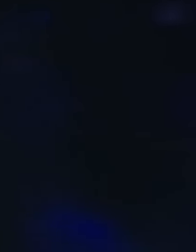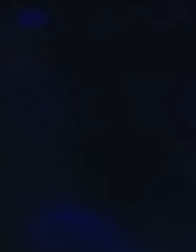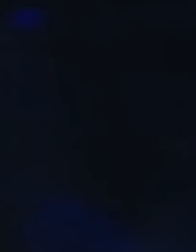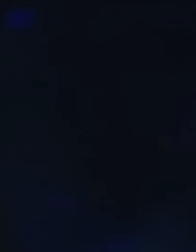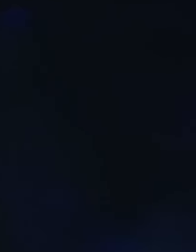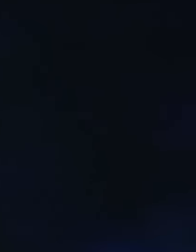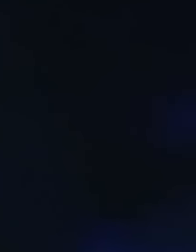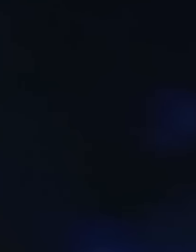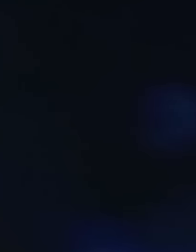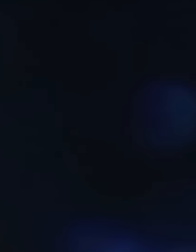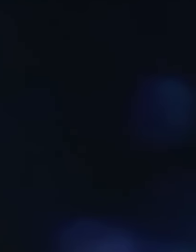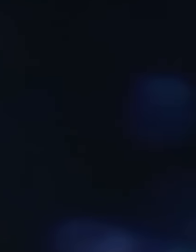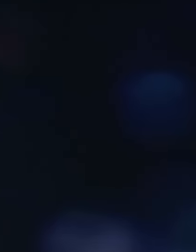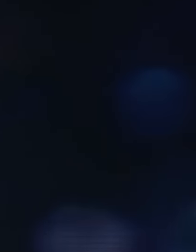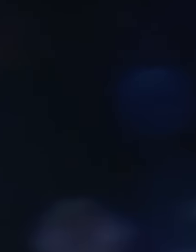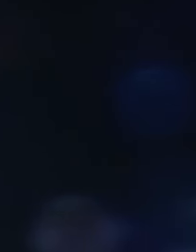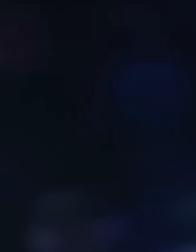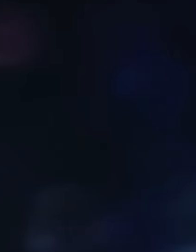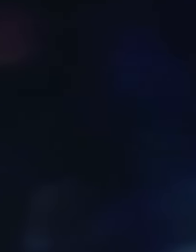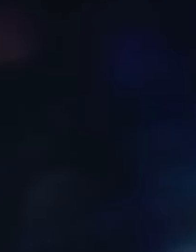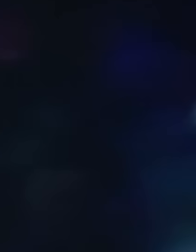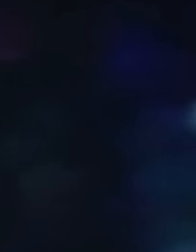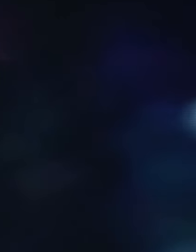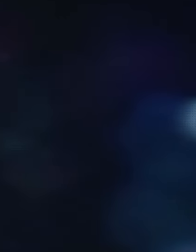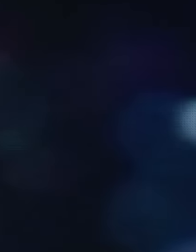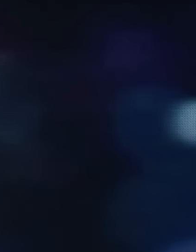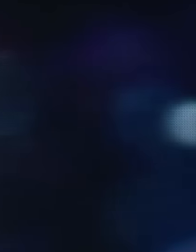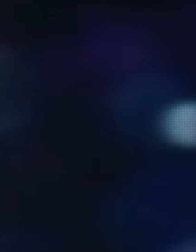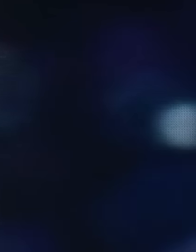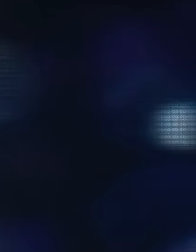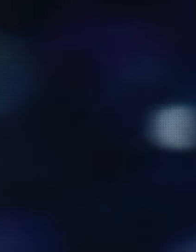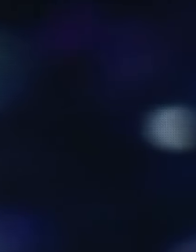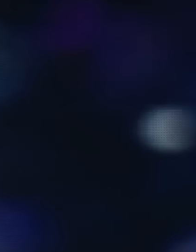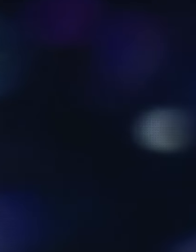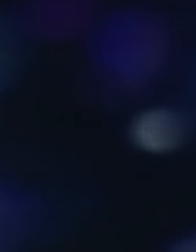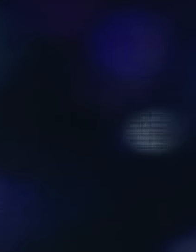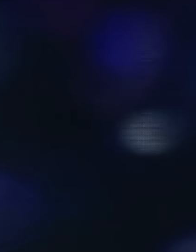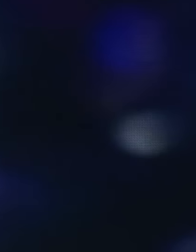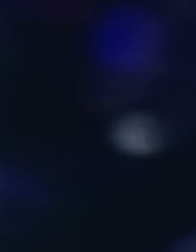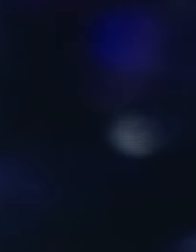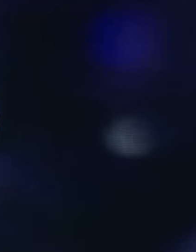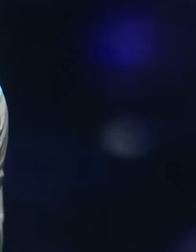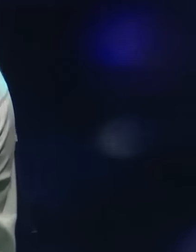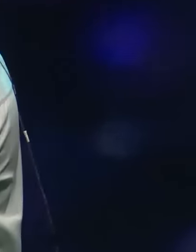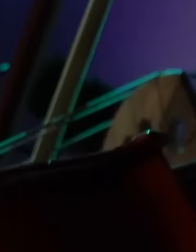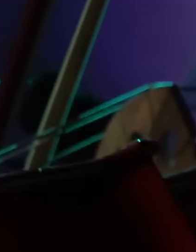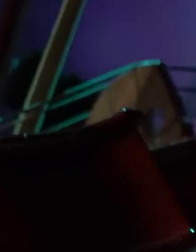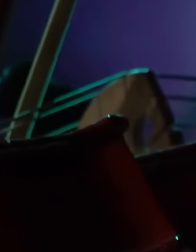percaya mujizatmu pasti terjadi.